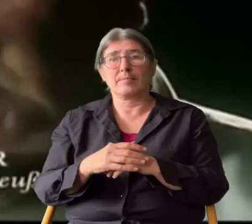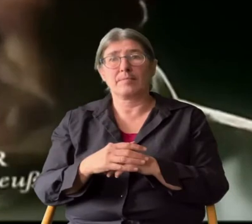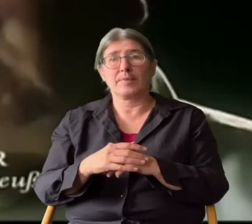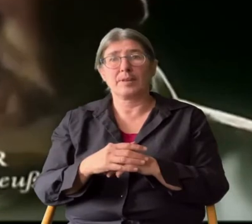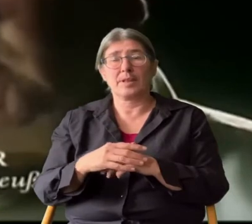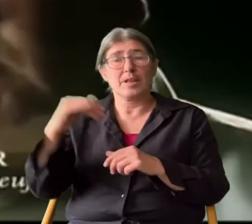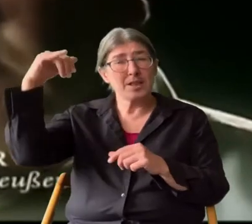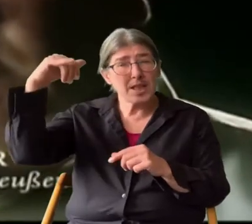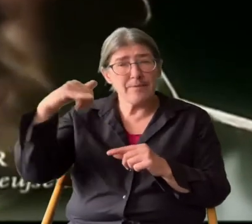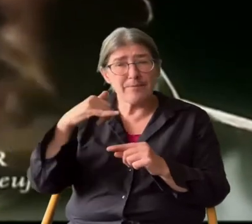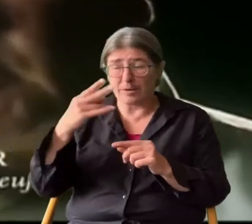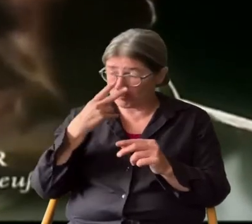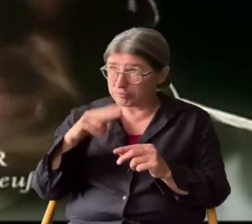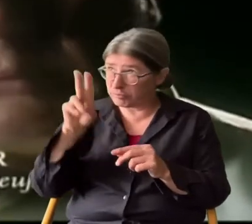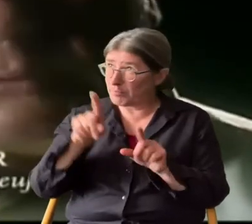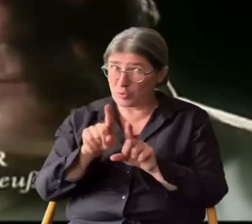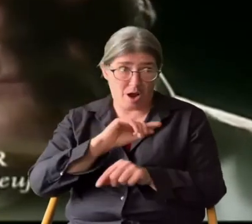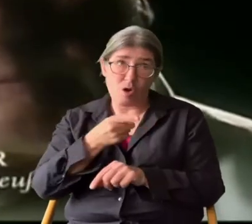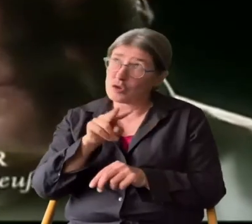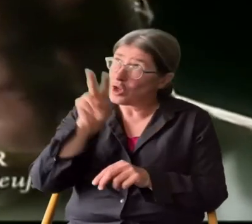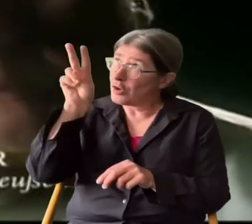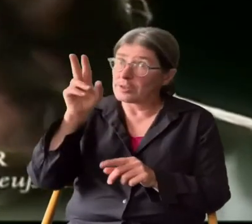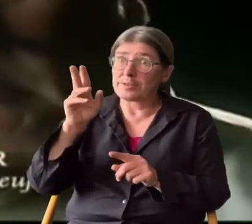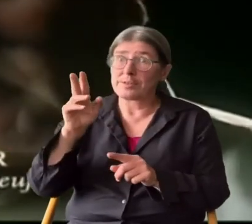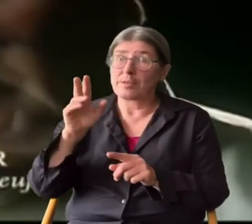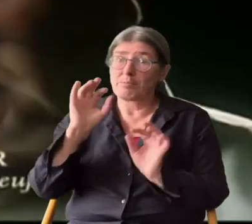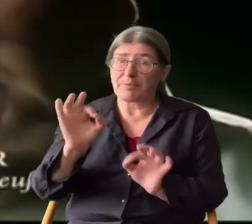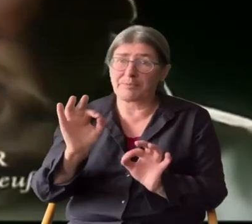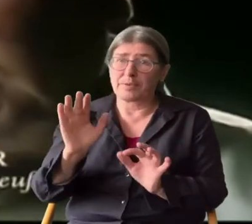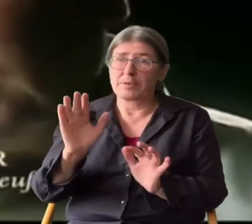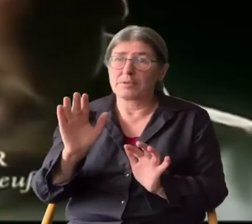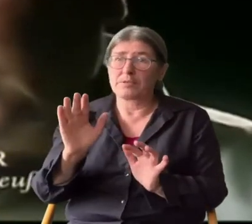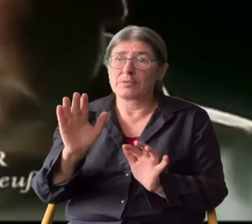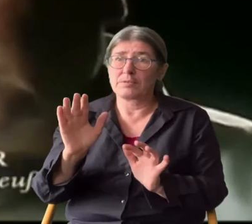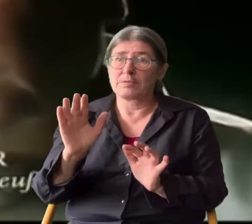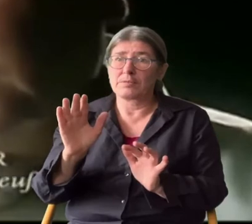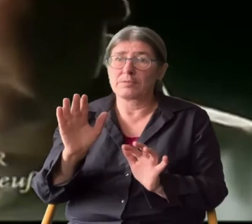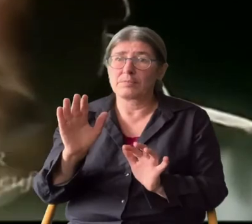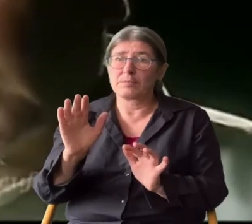Und die kamen ganz tief, ich habe noch hochgeguckt, mein Bruder auch. Und in dem Moment da